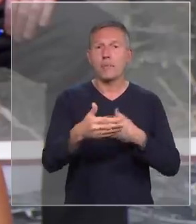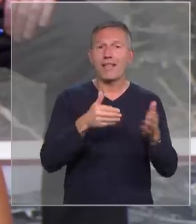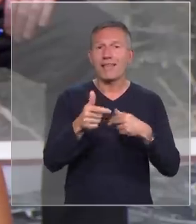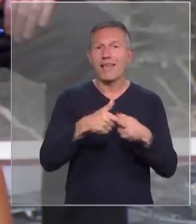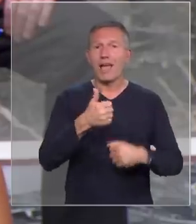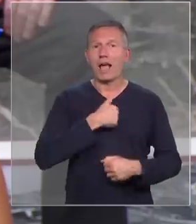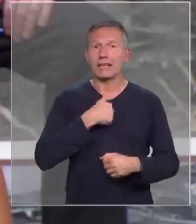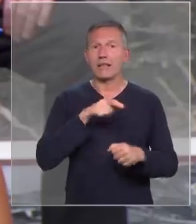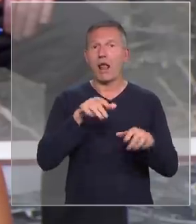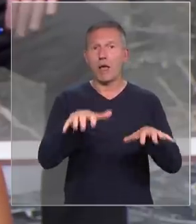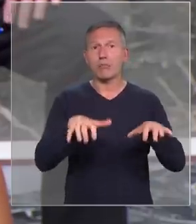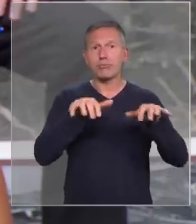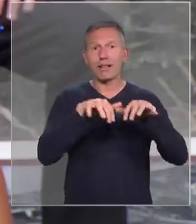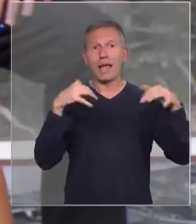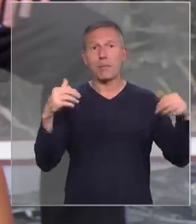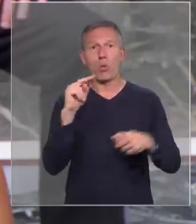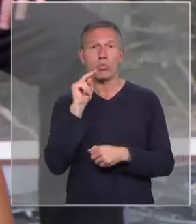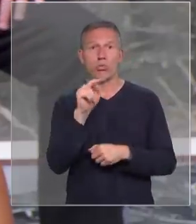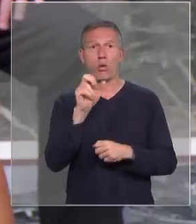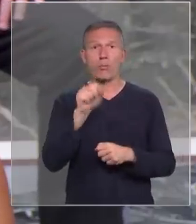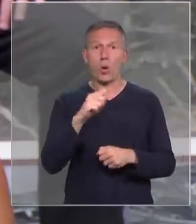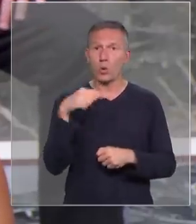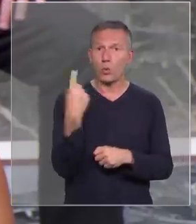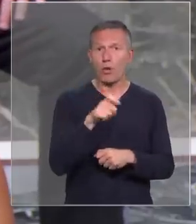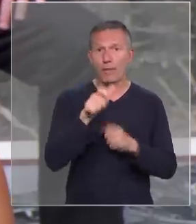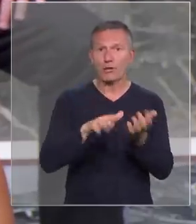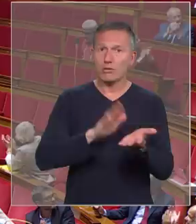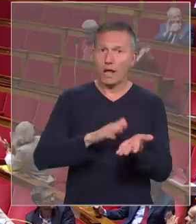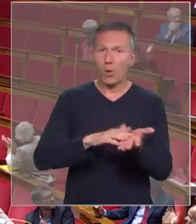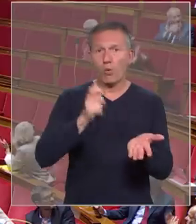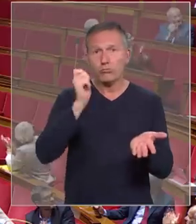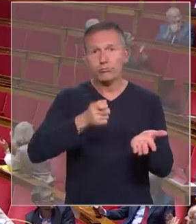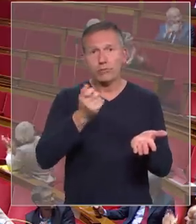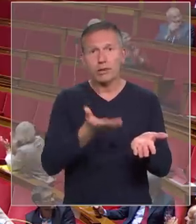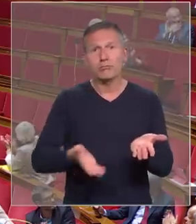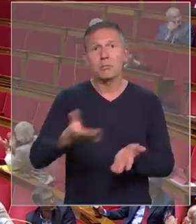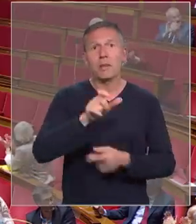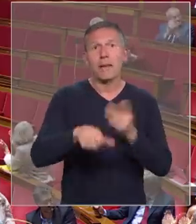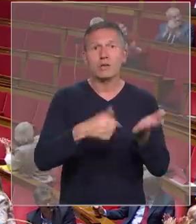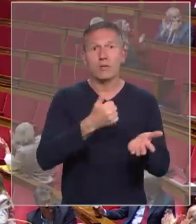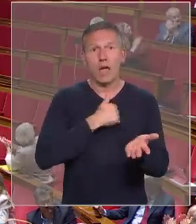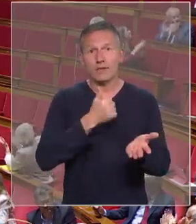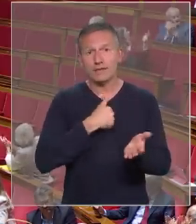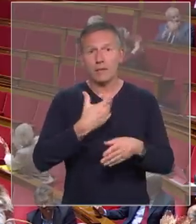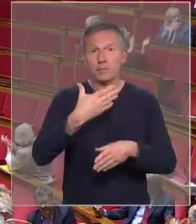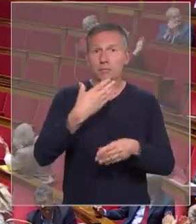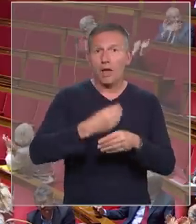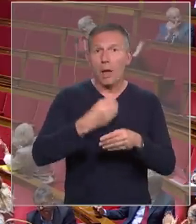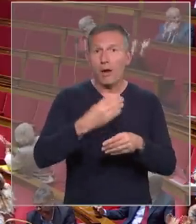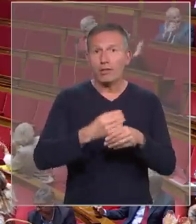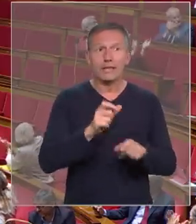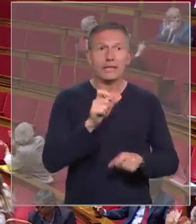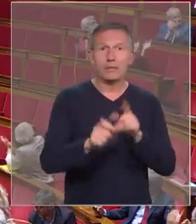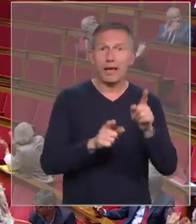en tribune que nous pouvons, je crois, toutes et tous saluer. Nos artisans, nos apprentis,